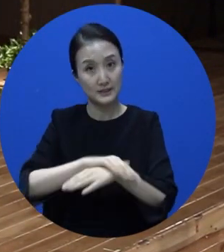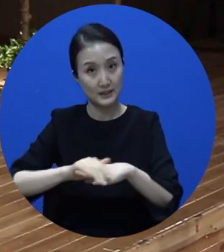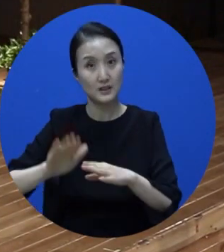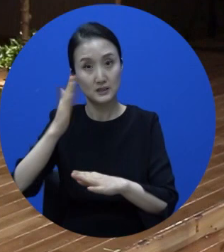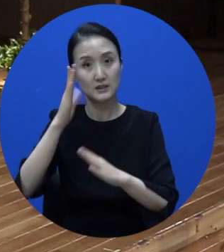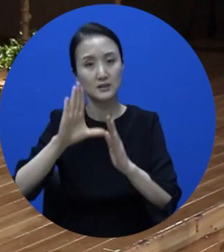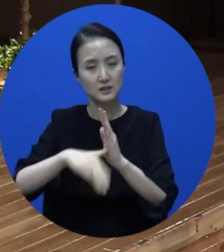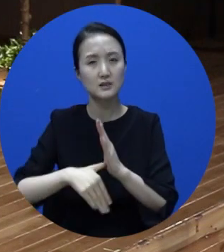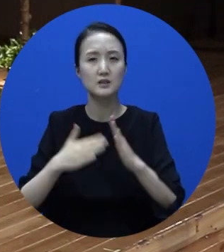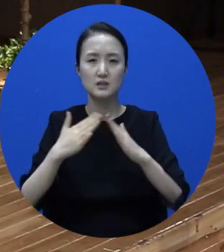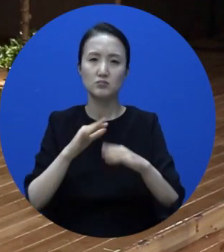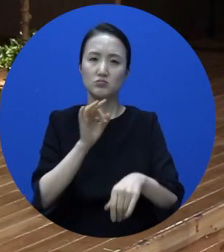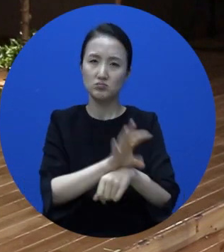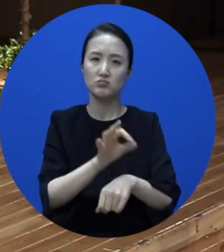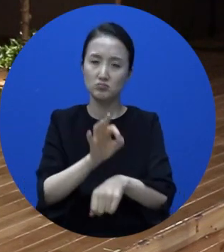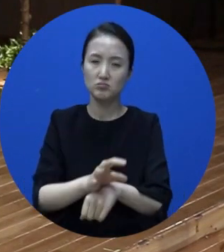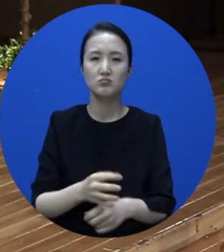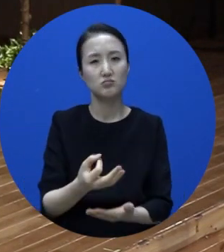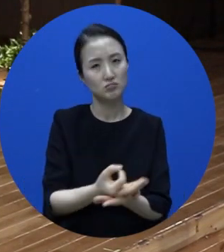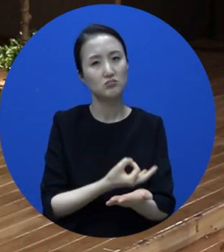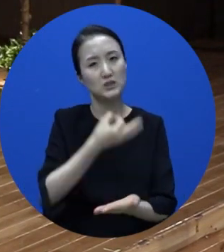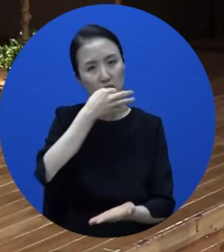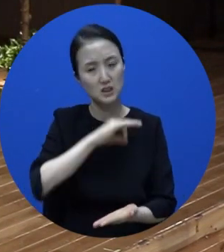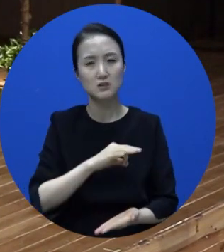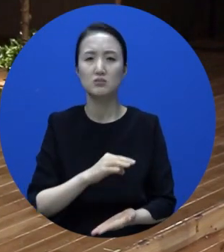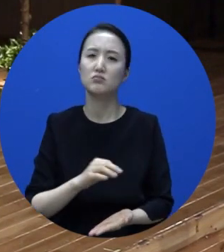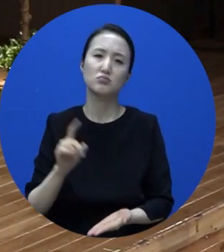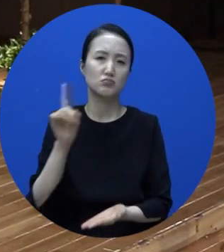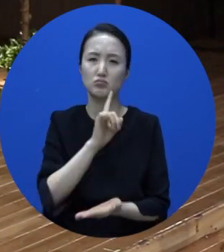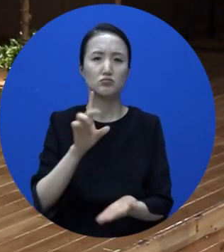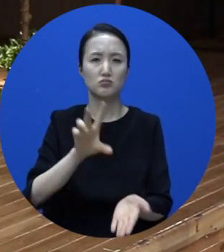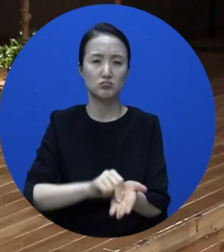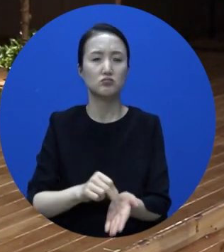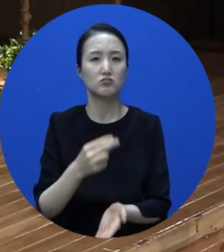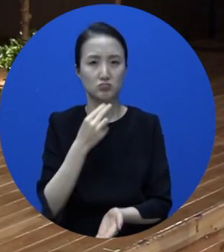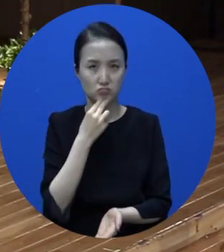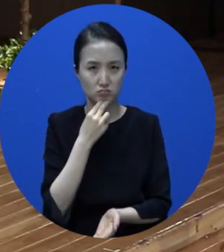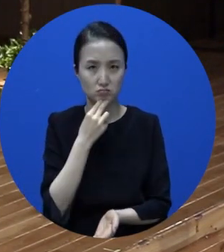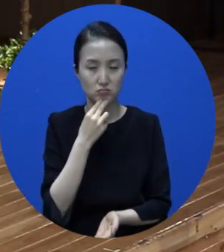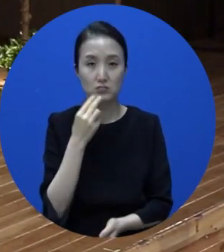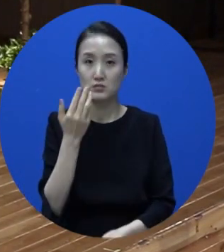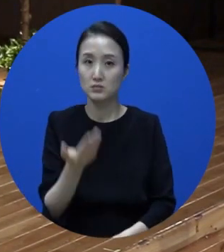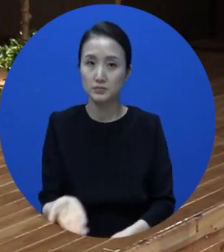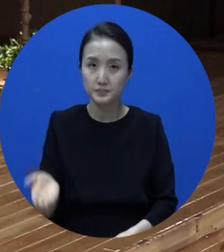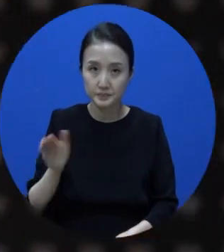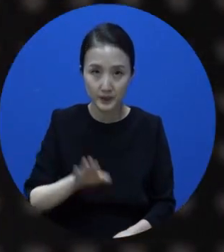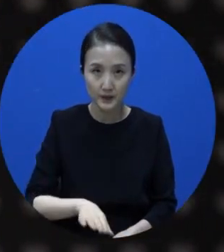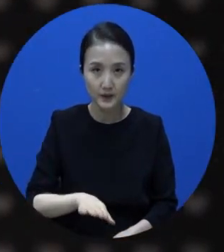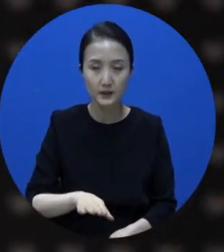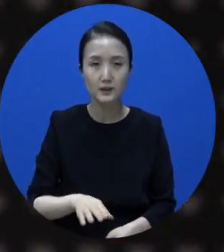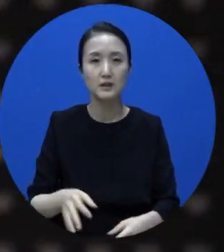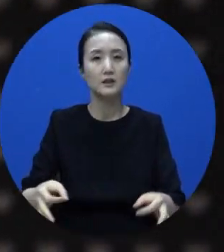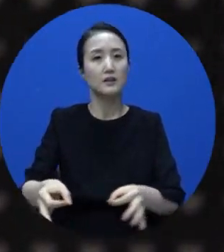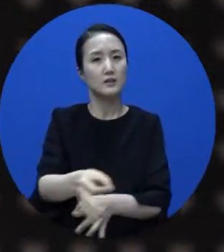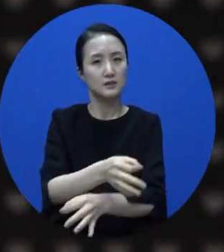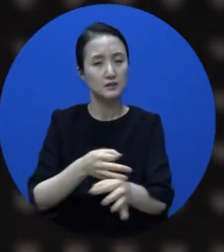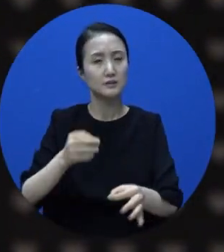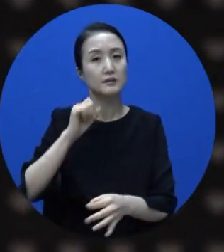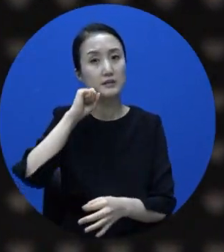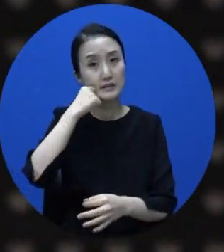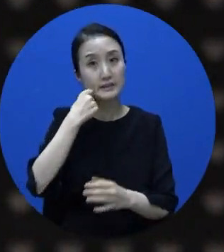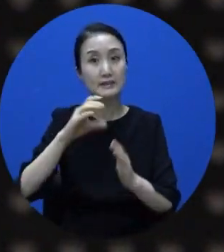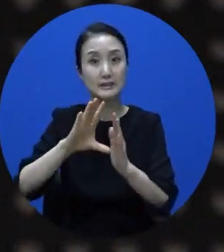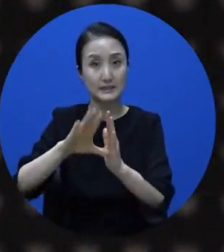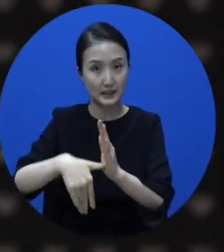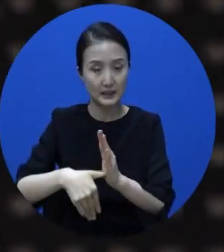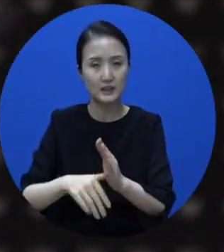경기가 상승하는 국면이다 라고 생각되면 무조건 집을 사면 됩니다 그런데 경기가 불황일 때 주식